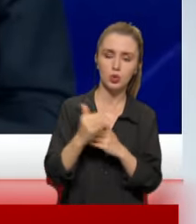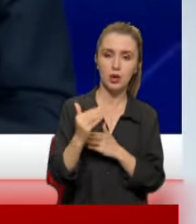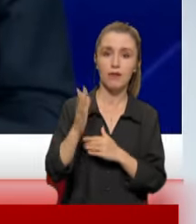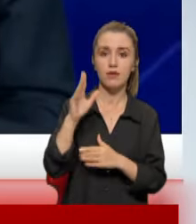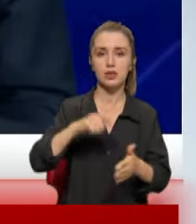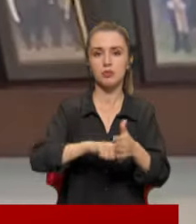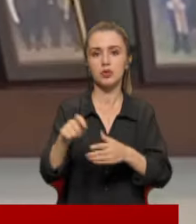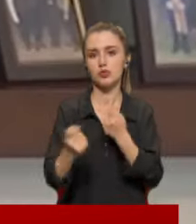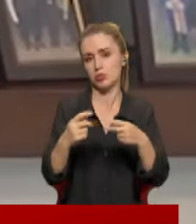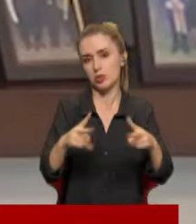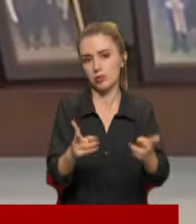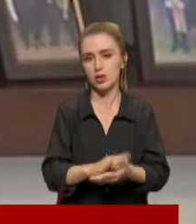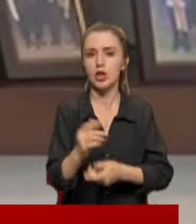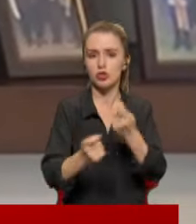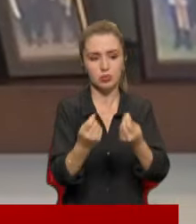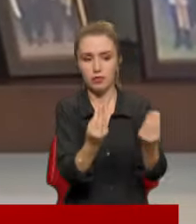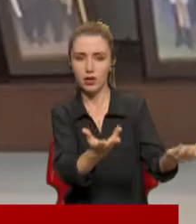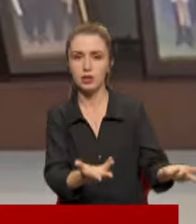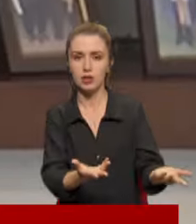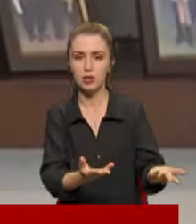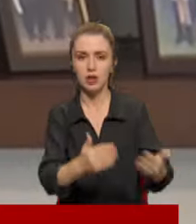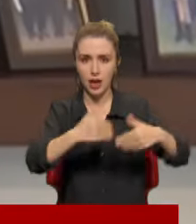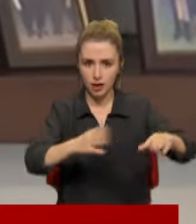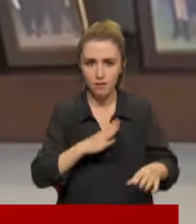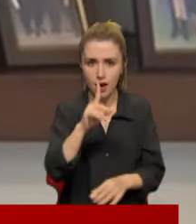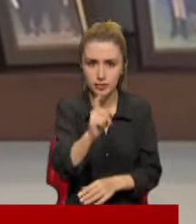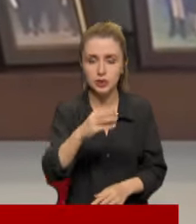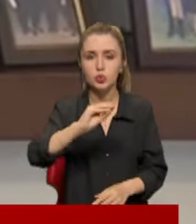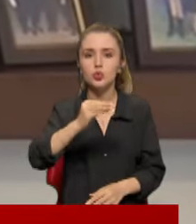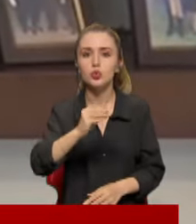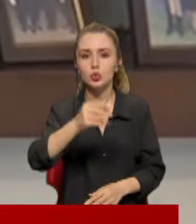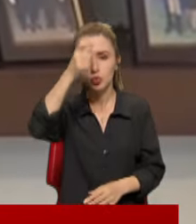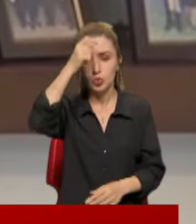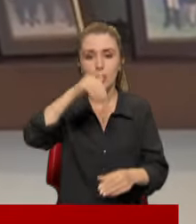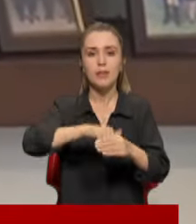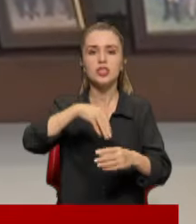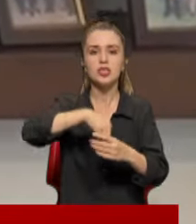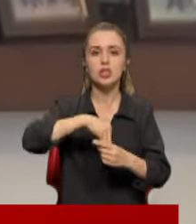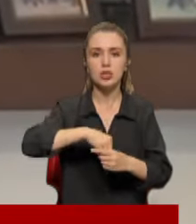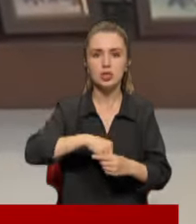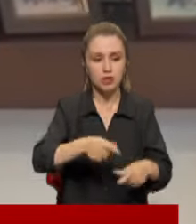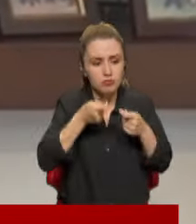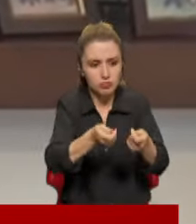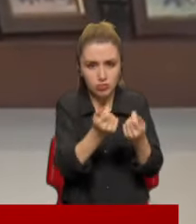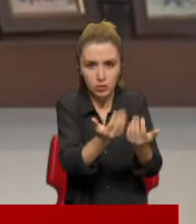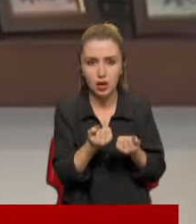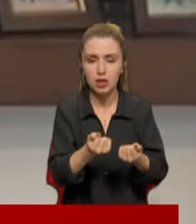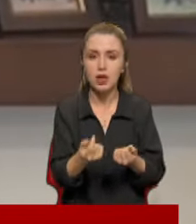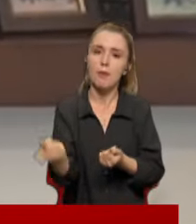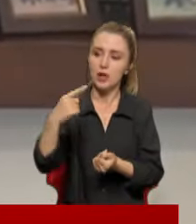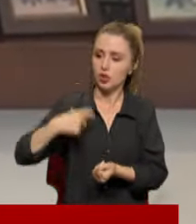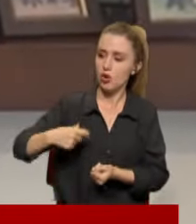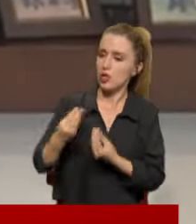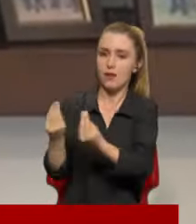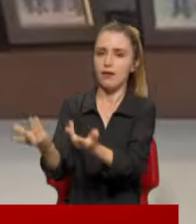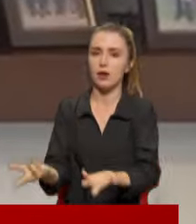rakamlara çalıştırabilirdim. Çalıştırsaydınız elinizden tutan mı var? Çocuğunuz Türkiye Büyük Millet Meclisi'ne zorla mı alındı? Soksaydınız özel